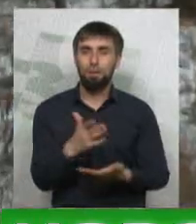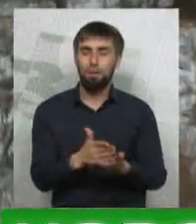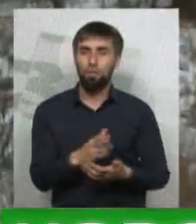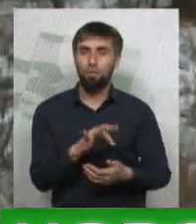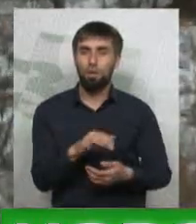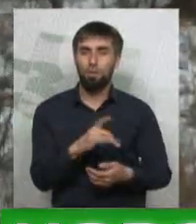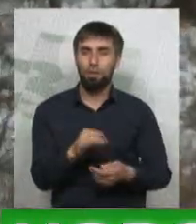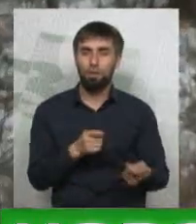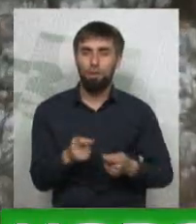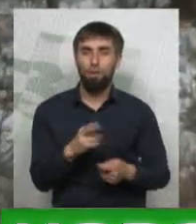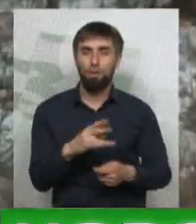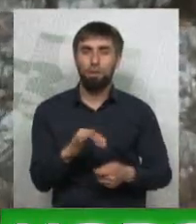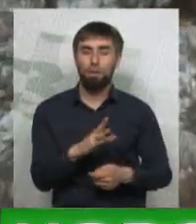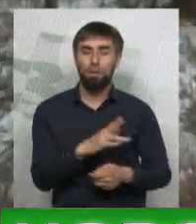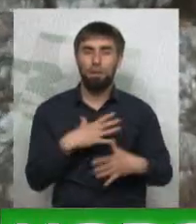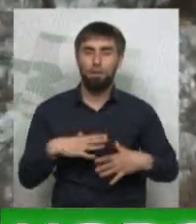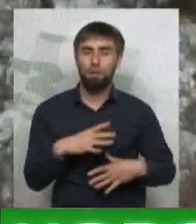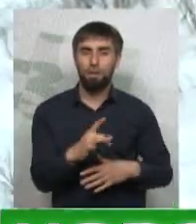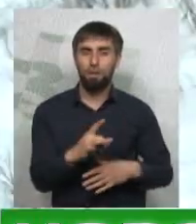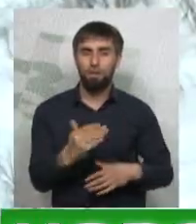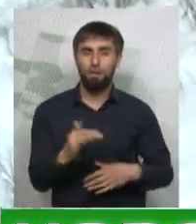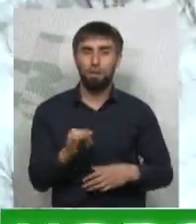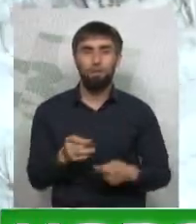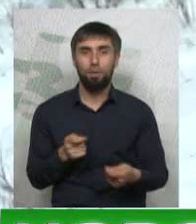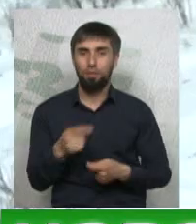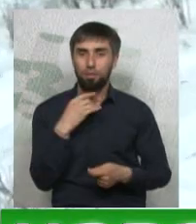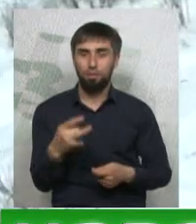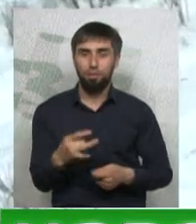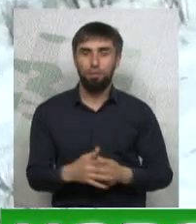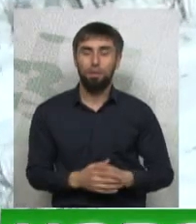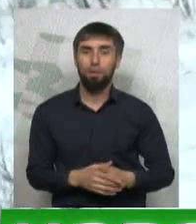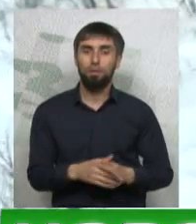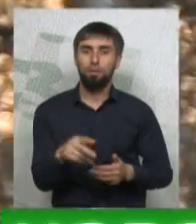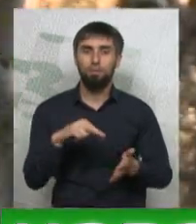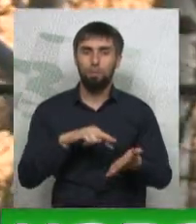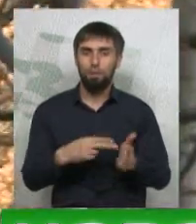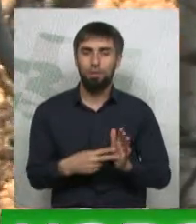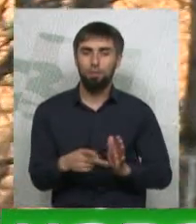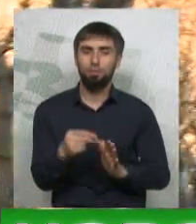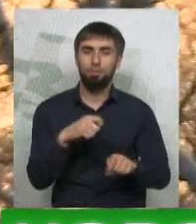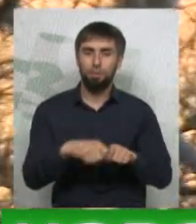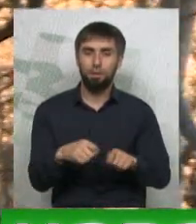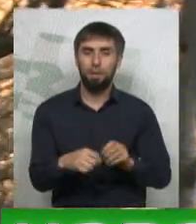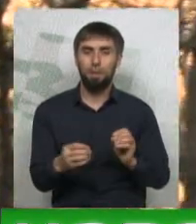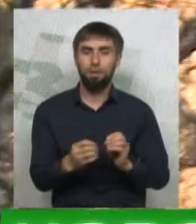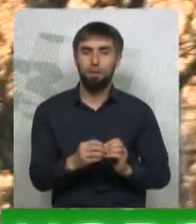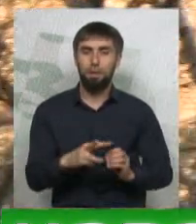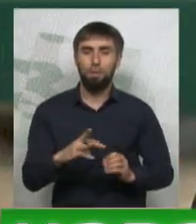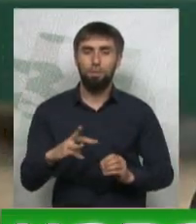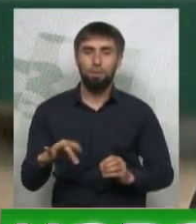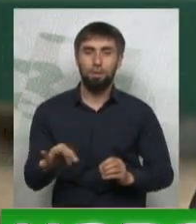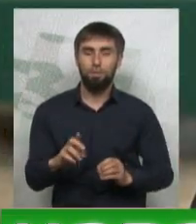Арамхи, компания «Кавказ-РФ» и правительство республики. Вкупе планируется вложить свыше 10 миллиардов